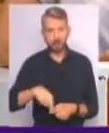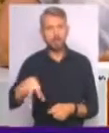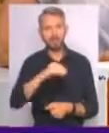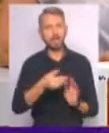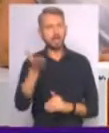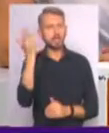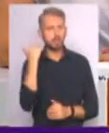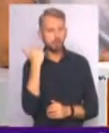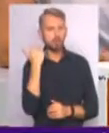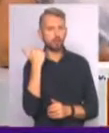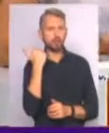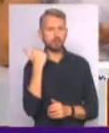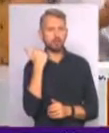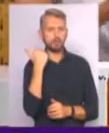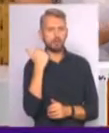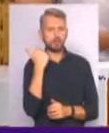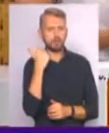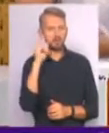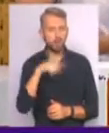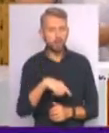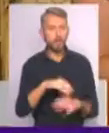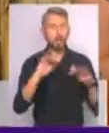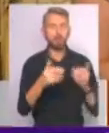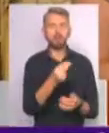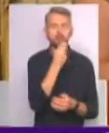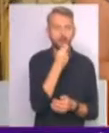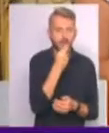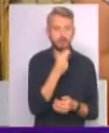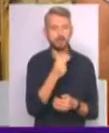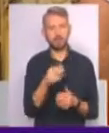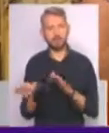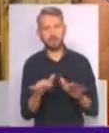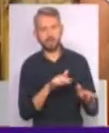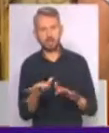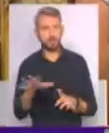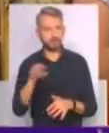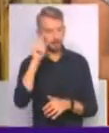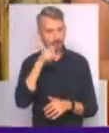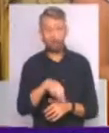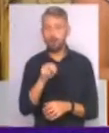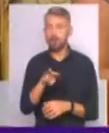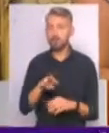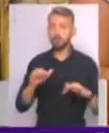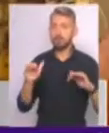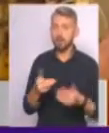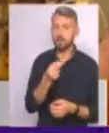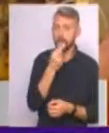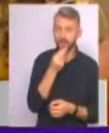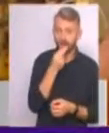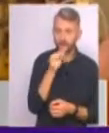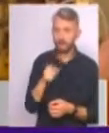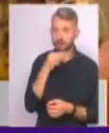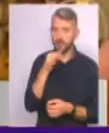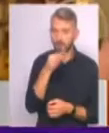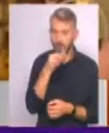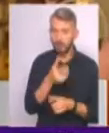там навязли в зубах. Это меньше есть и двигаться, да? Все же это знают. Меньше есть, вы сказали,